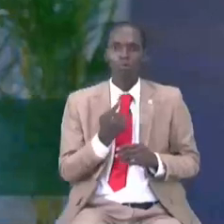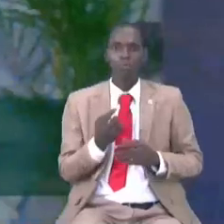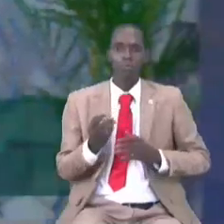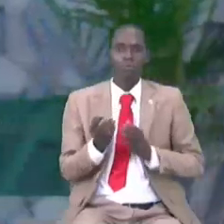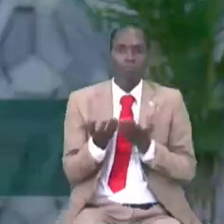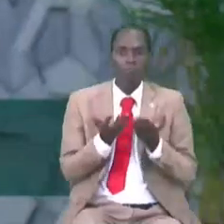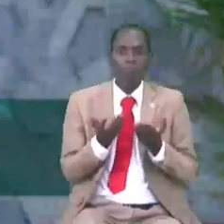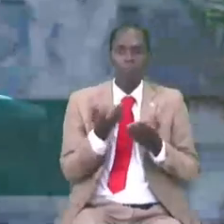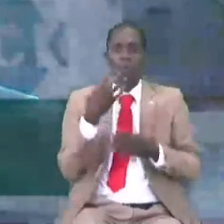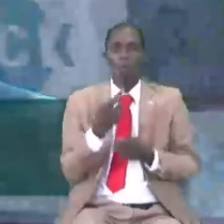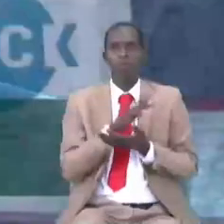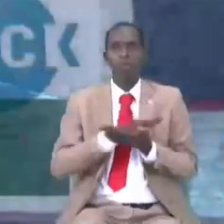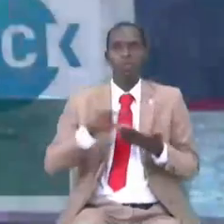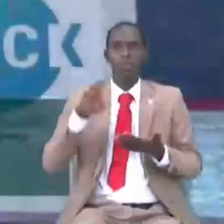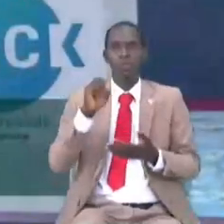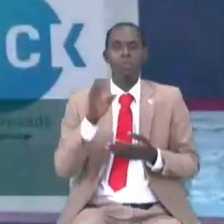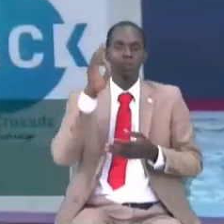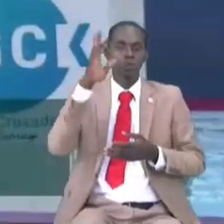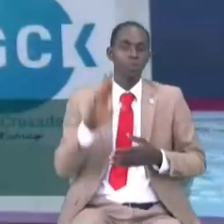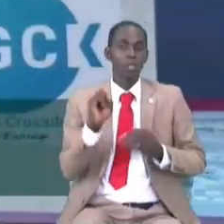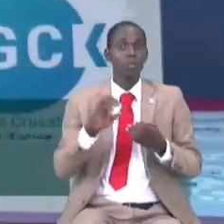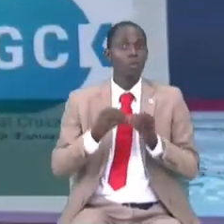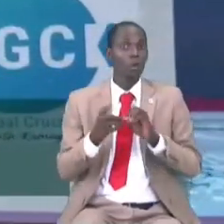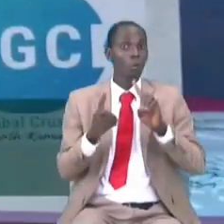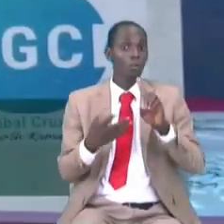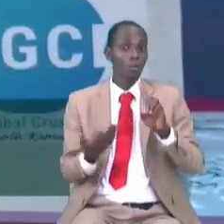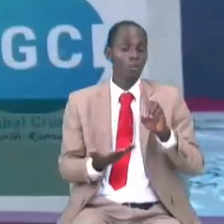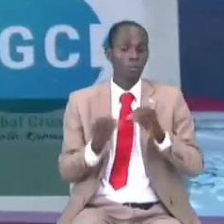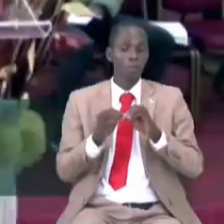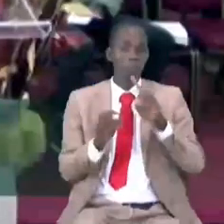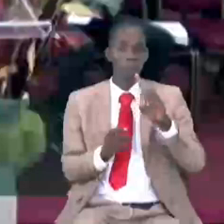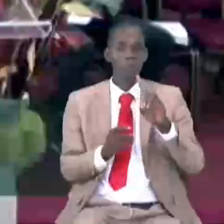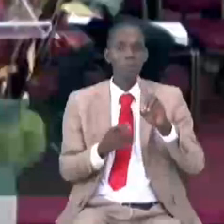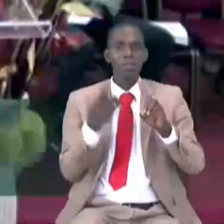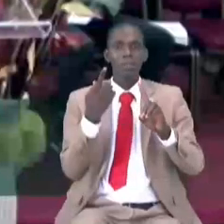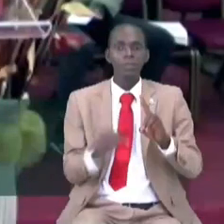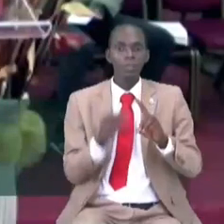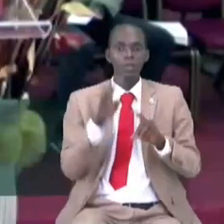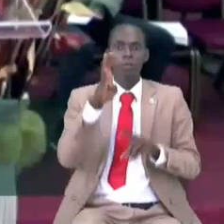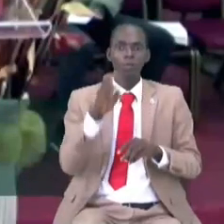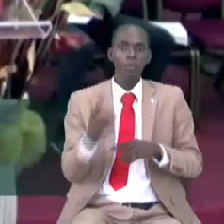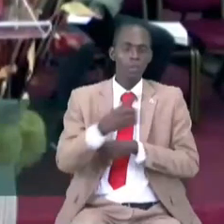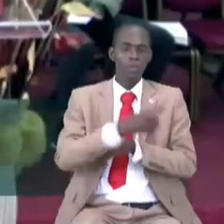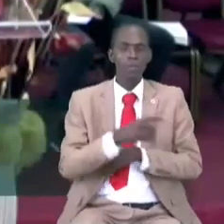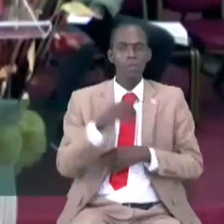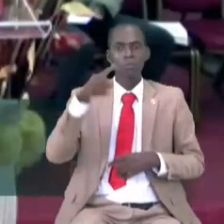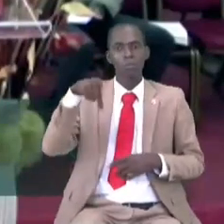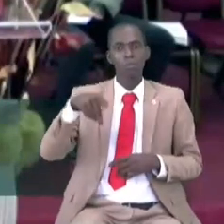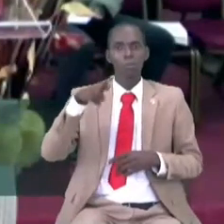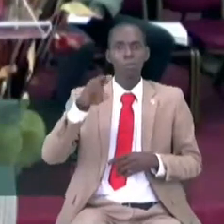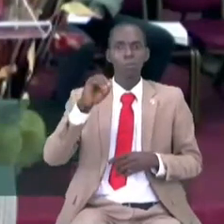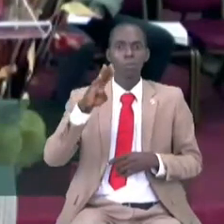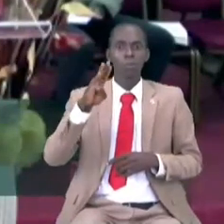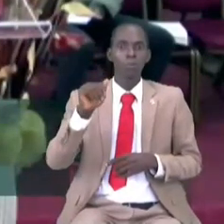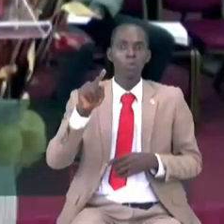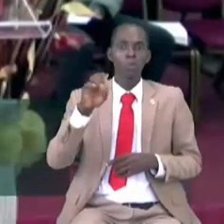premier point, le moratoire de 40 jours avant le châtiment révélé.